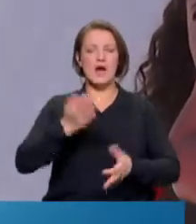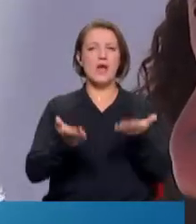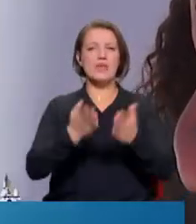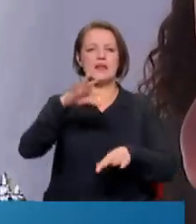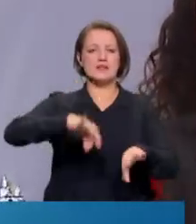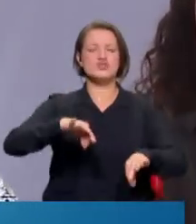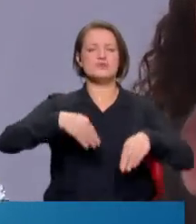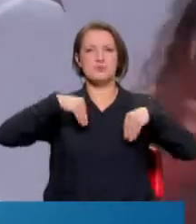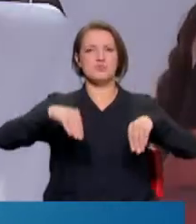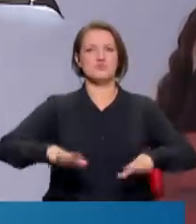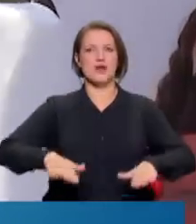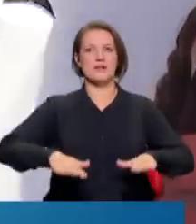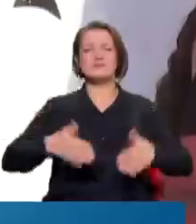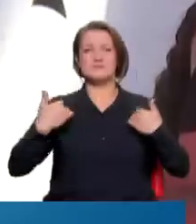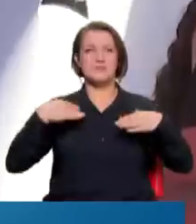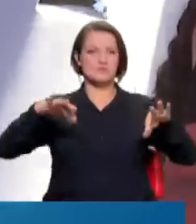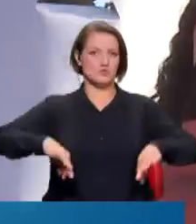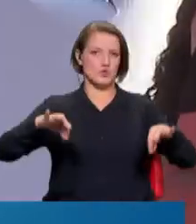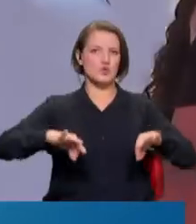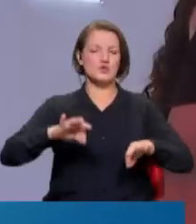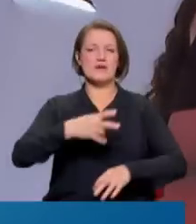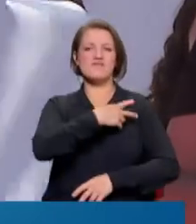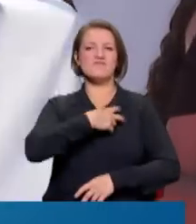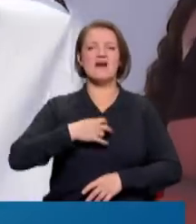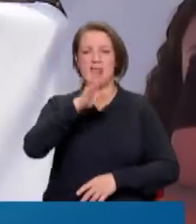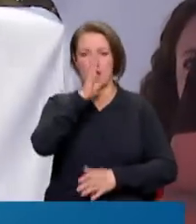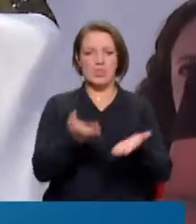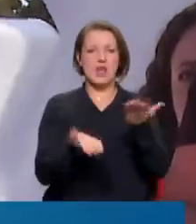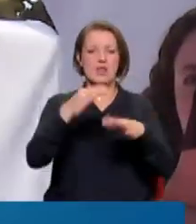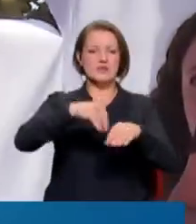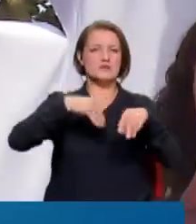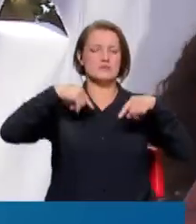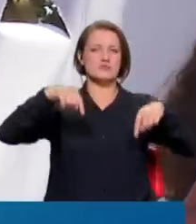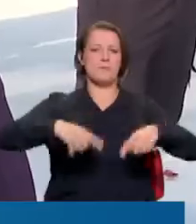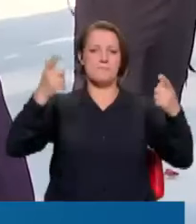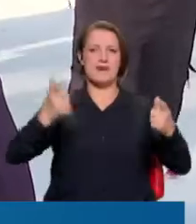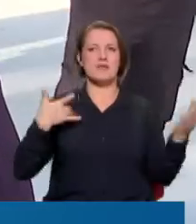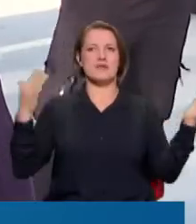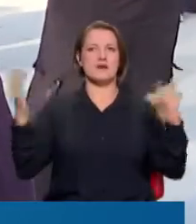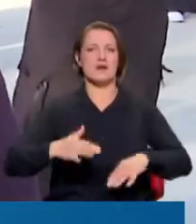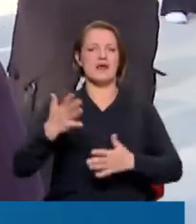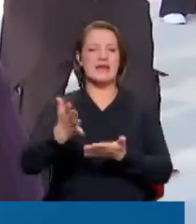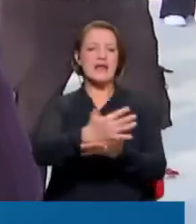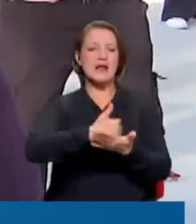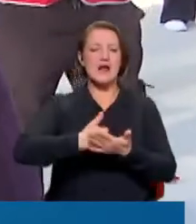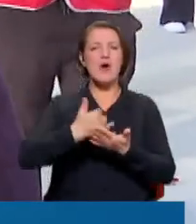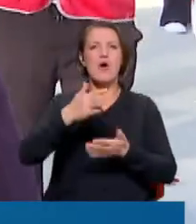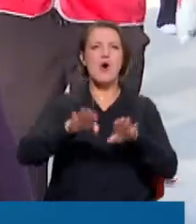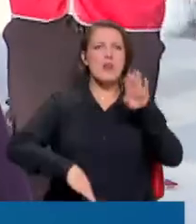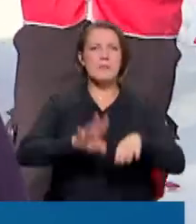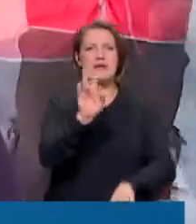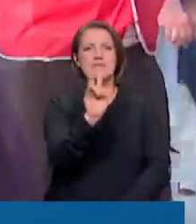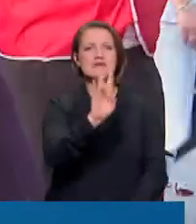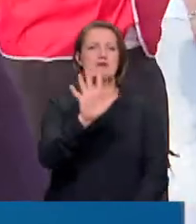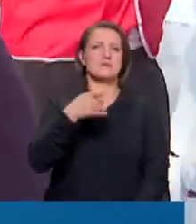için buradayız bugün vergide adalet için bu meydandayız gelirler ortalama 202.000 L